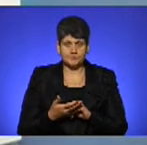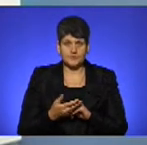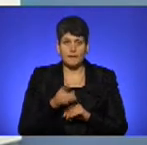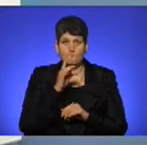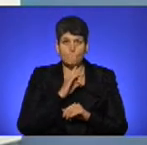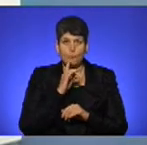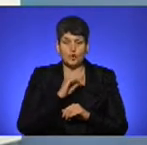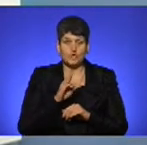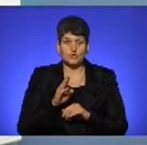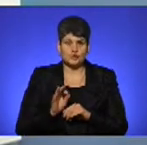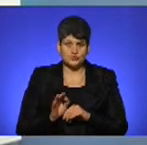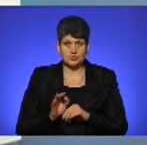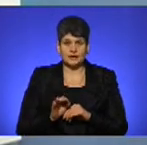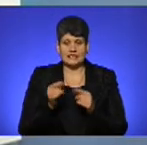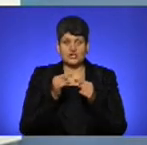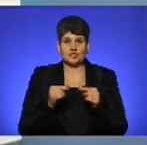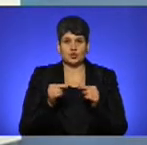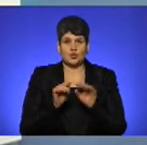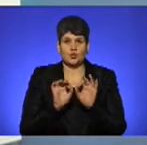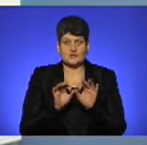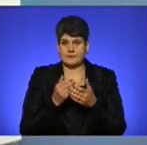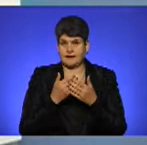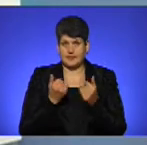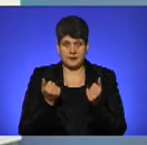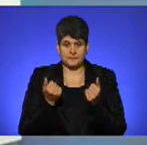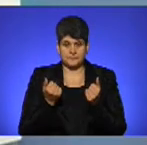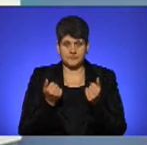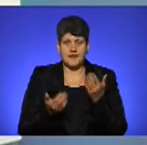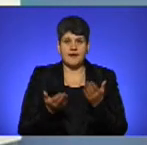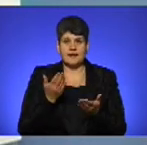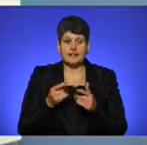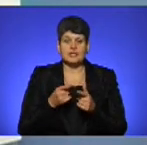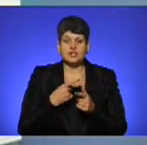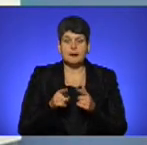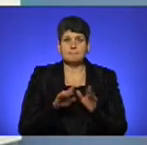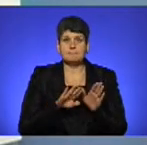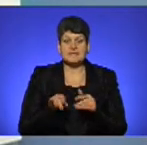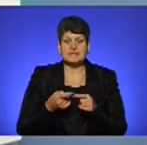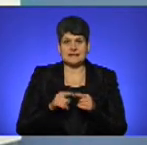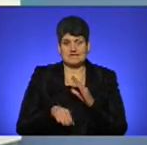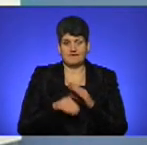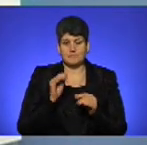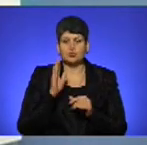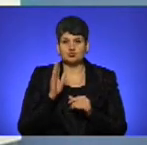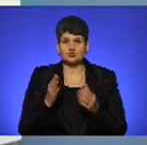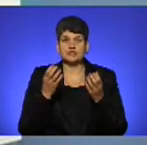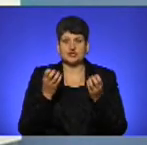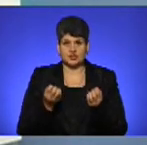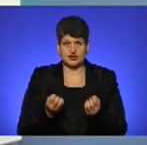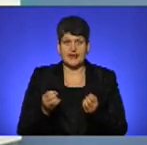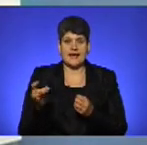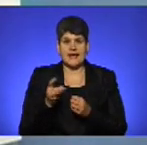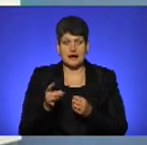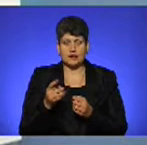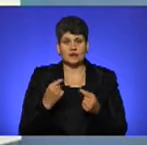поки що десь чіткого роз'яснення немає. Немає, так. Але чи після цих виборів буде ще район